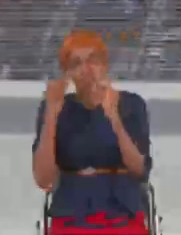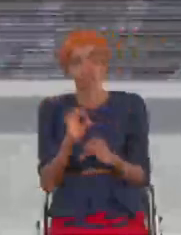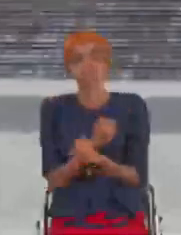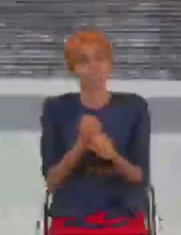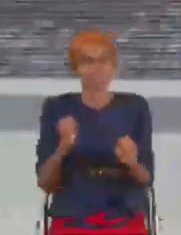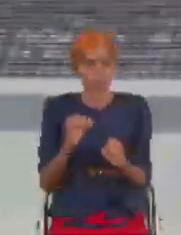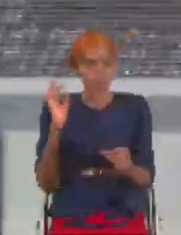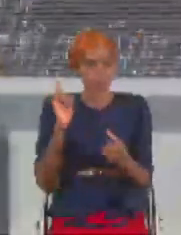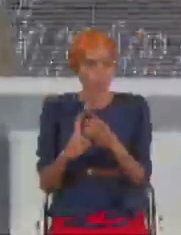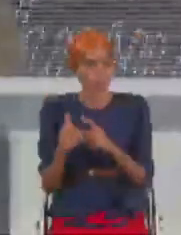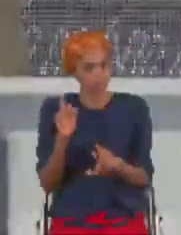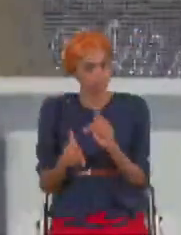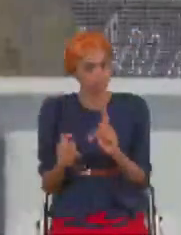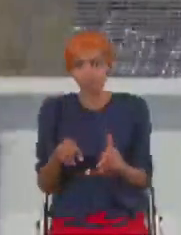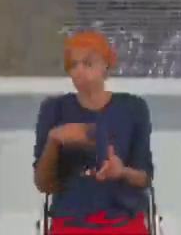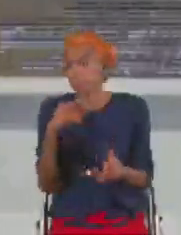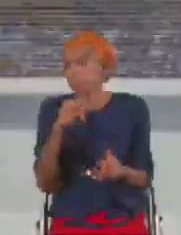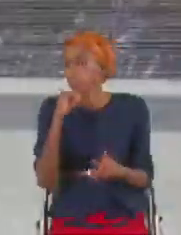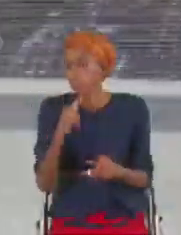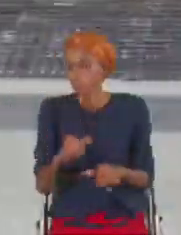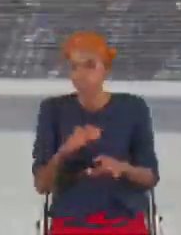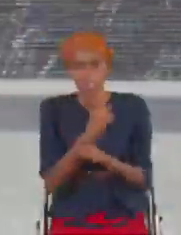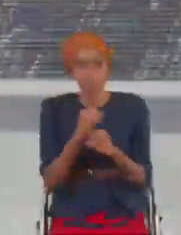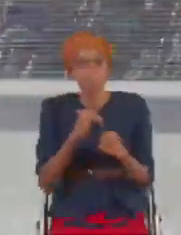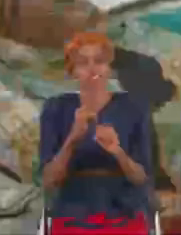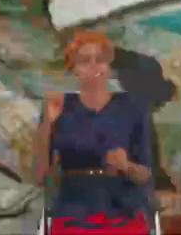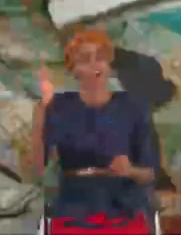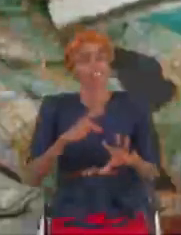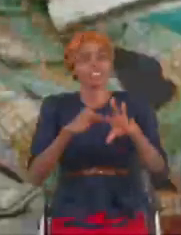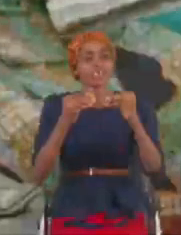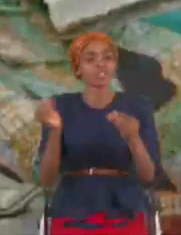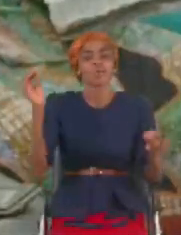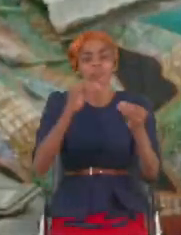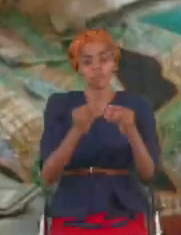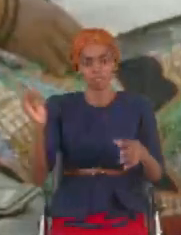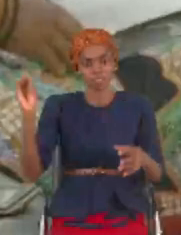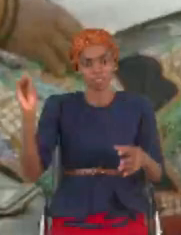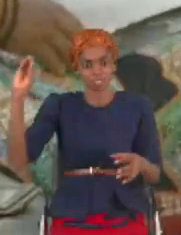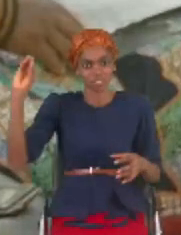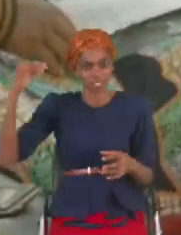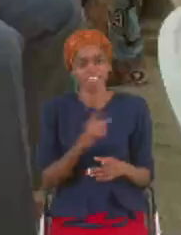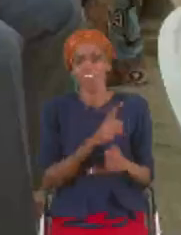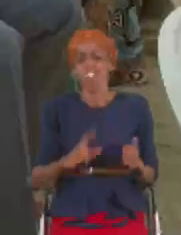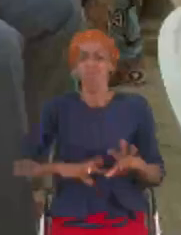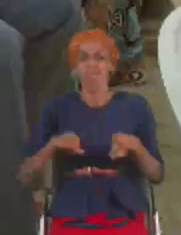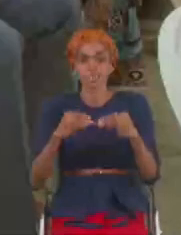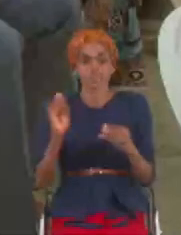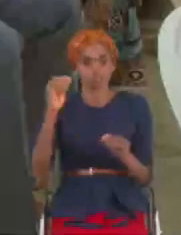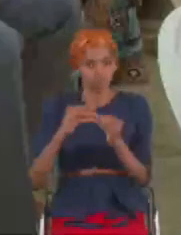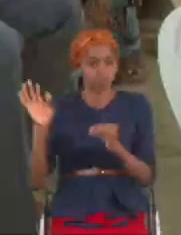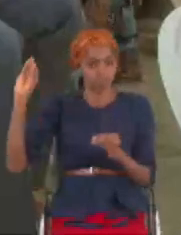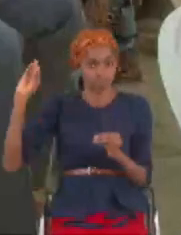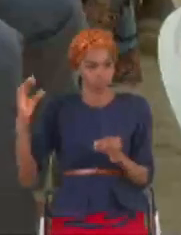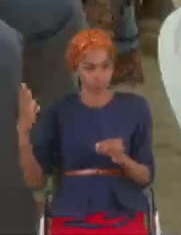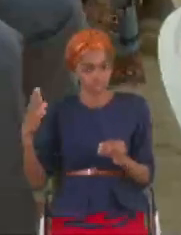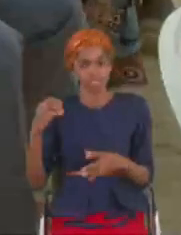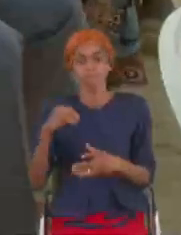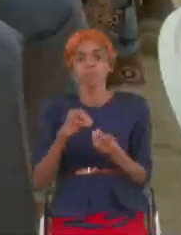à jeux qui ne sont pas sauvés jets dans la plus de grâce que dieu te donnera plus de grâce